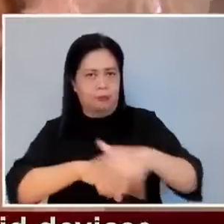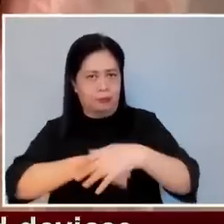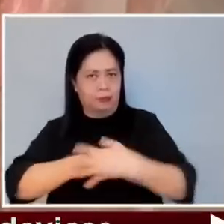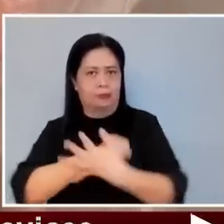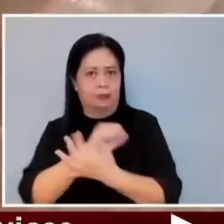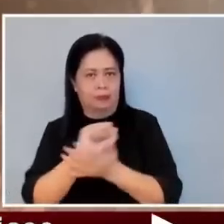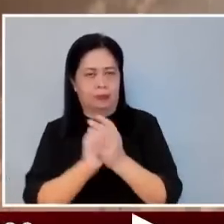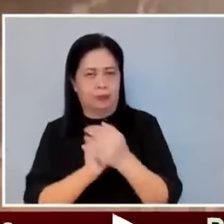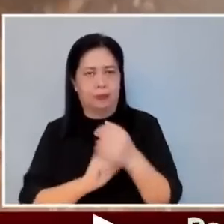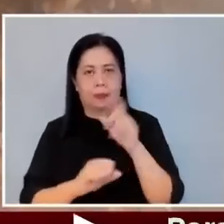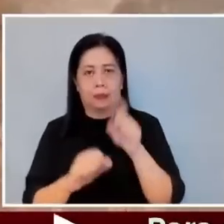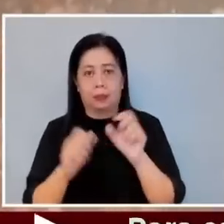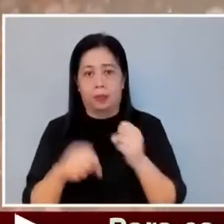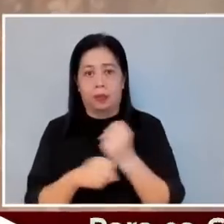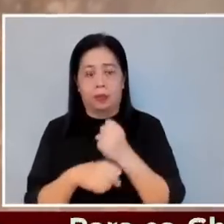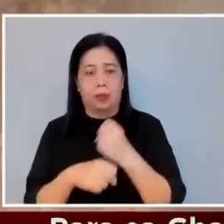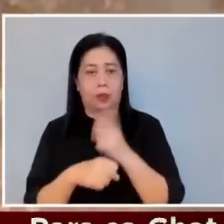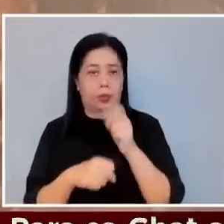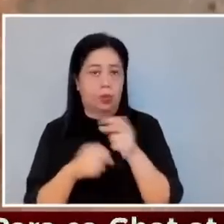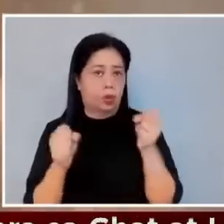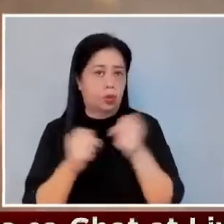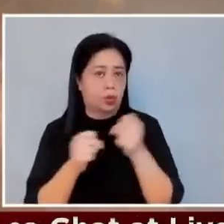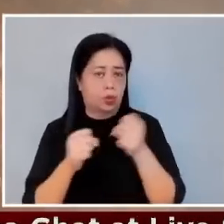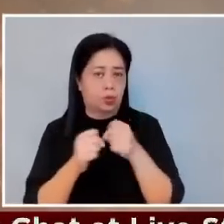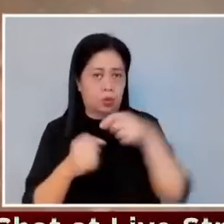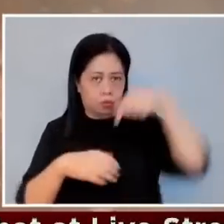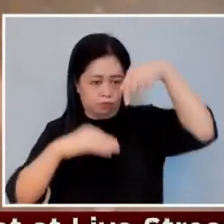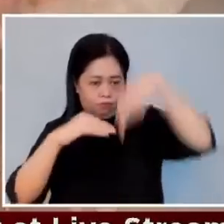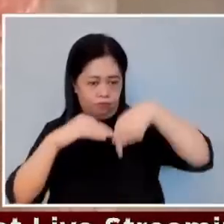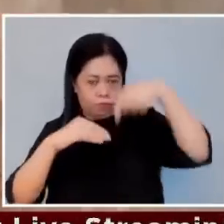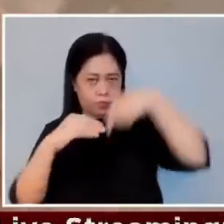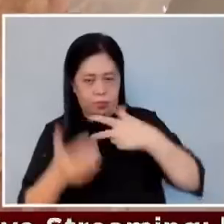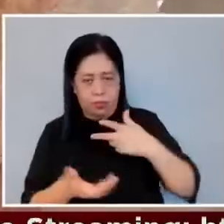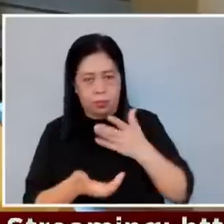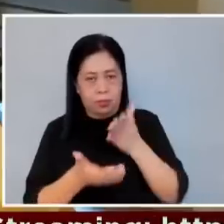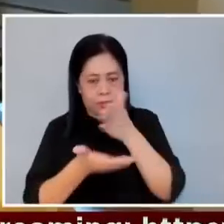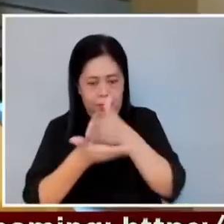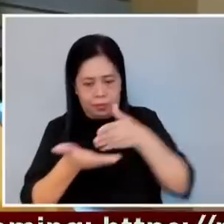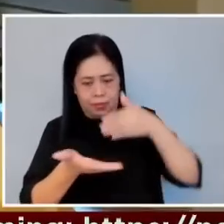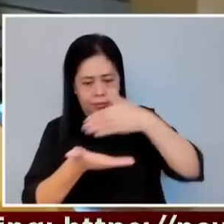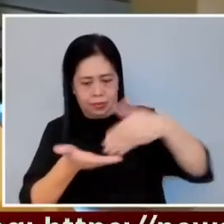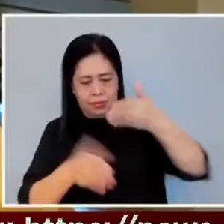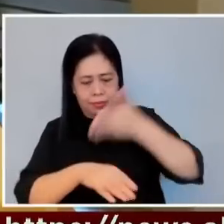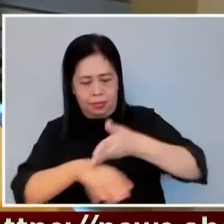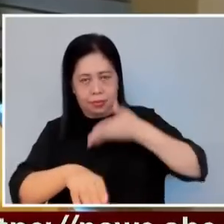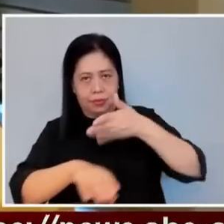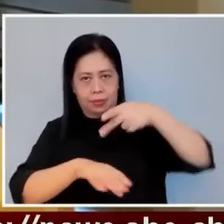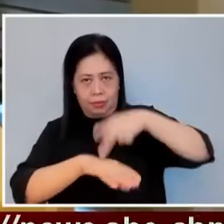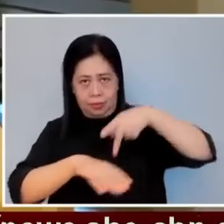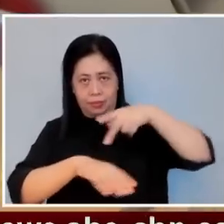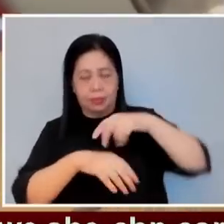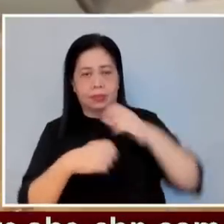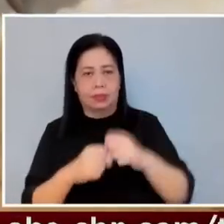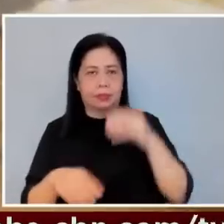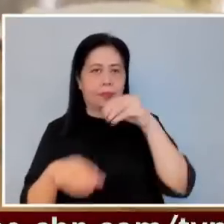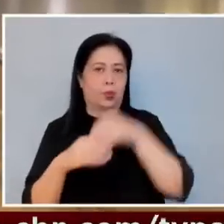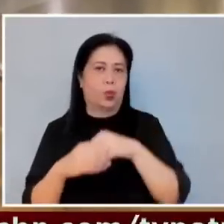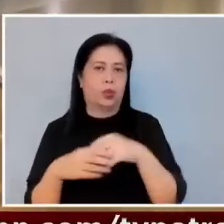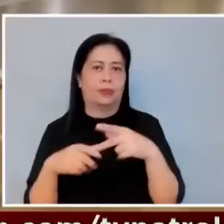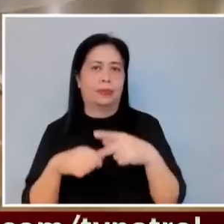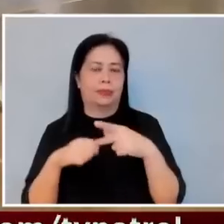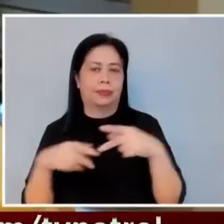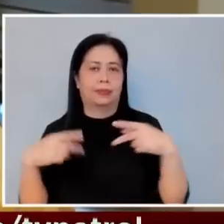kanina, pwede rin kayong gumawa ng mga small incisions o maliliit na hiwa sa karne ng ham. Ipasok po natin siya sa plastic. And